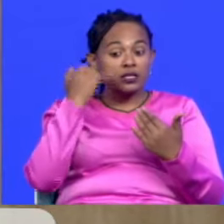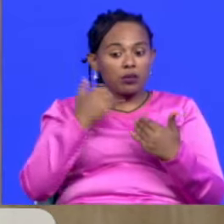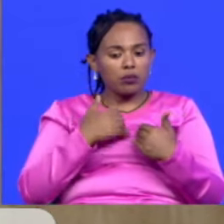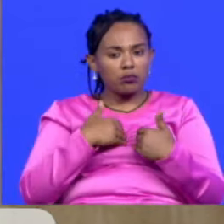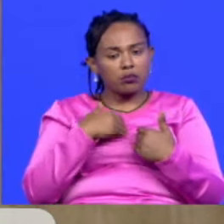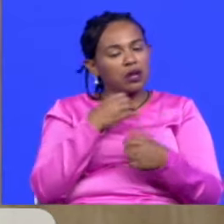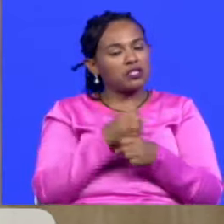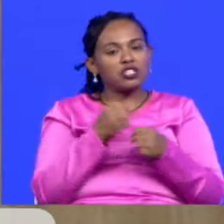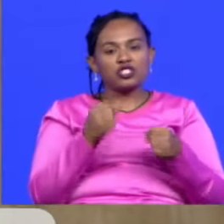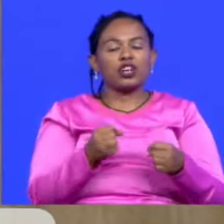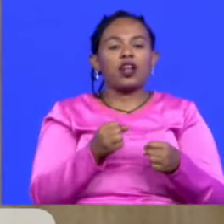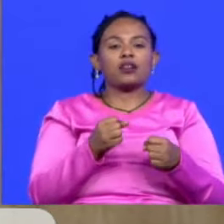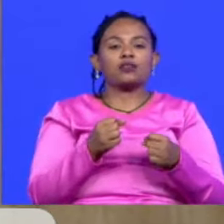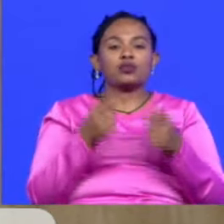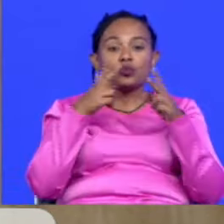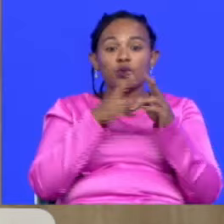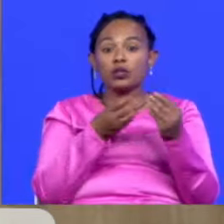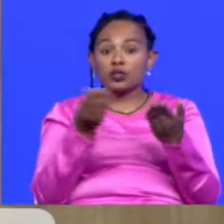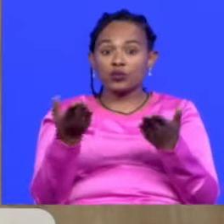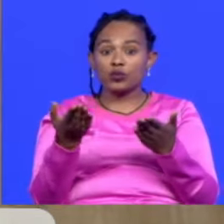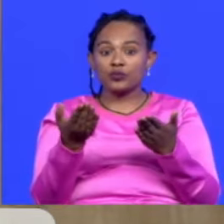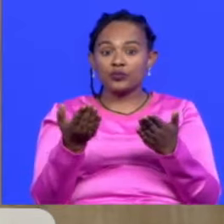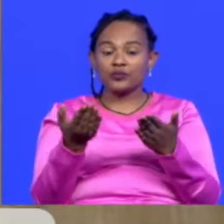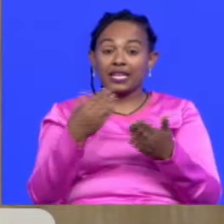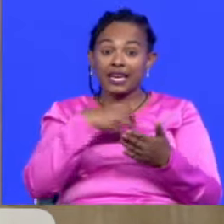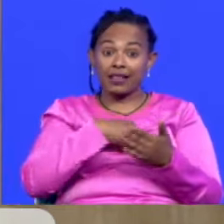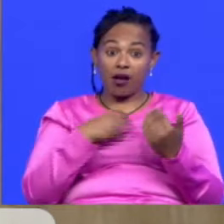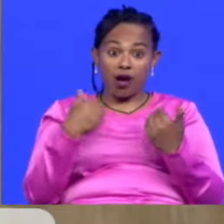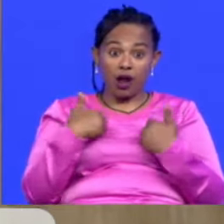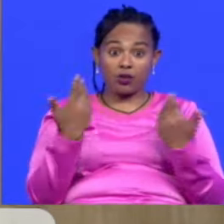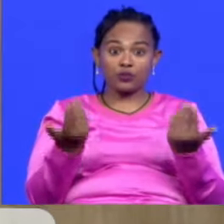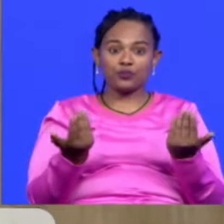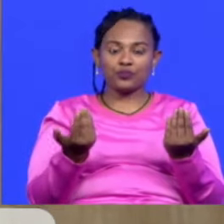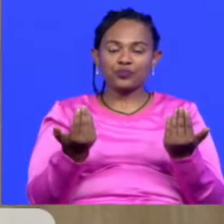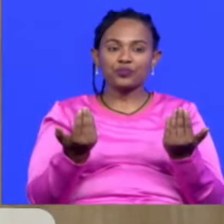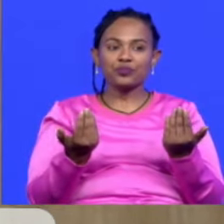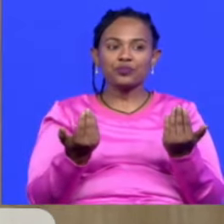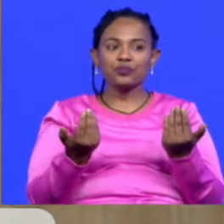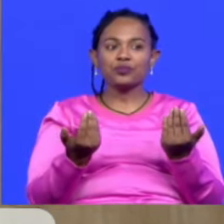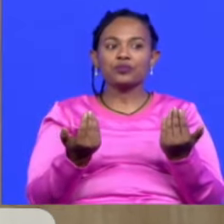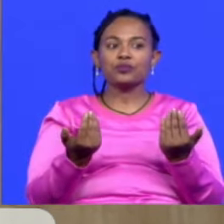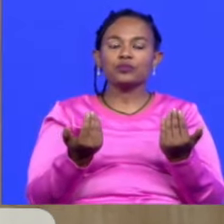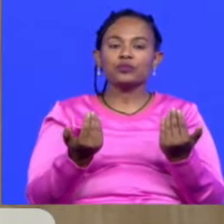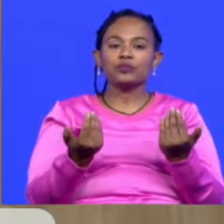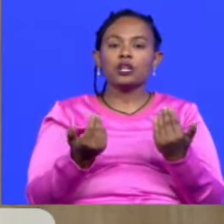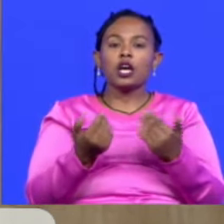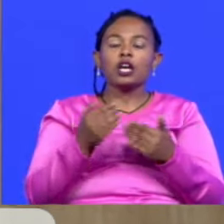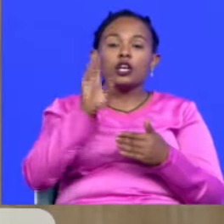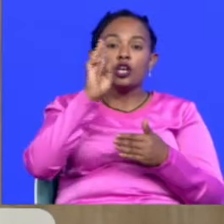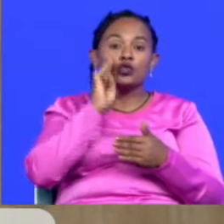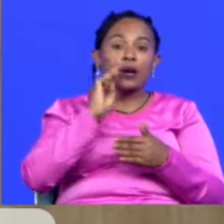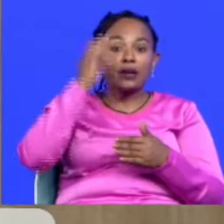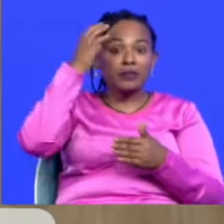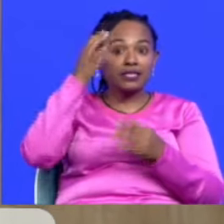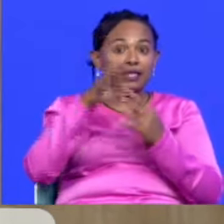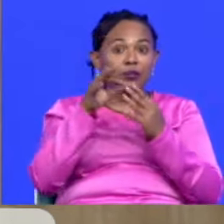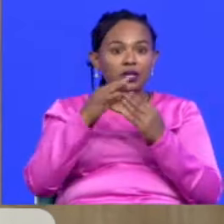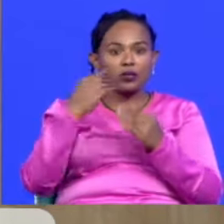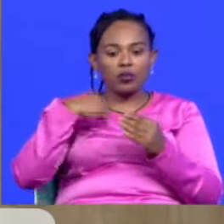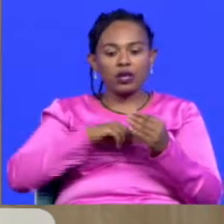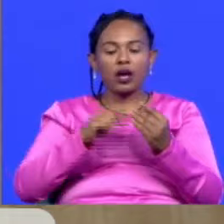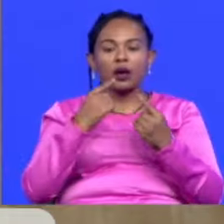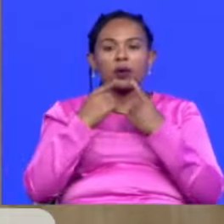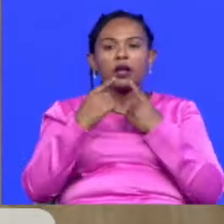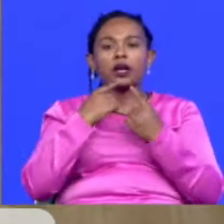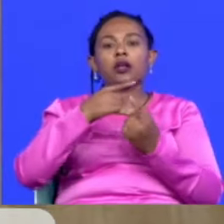ይችላል። በጣም ቀላል ነገር ነው። ቢኮዝ ከሶማሌ መንግስት ጋር መንጸብ የለንም። የሶማሌ መንግስት የመረጠው ግን እኛን ከማናገር